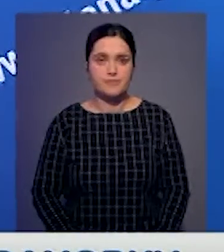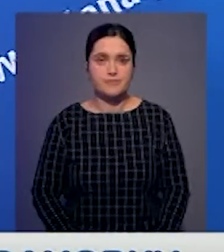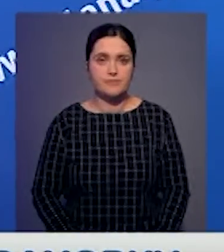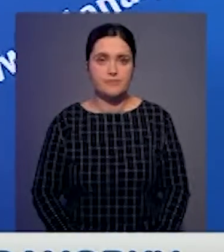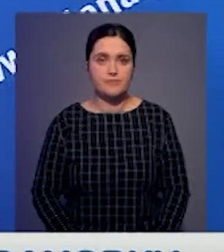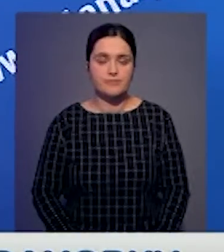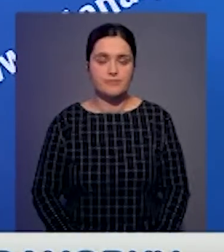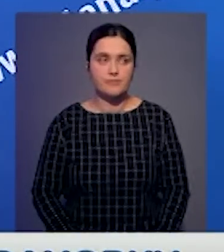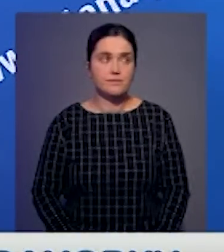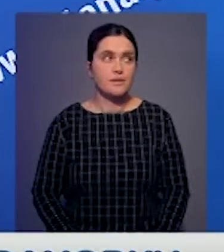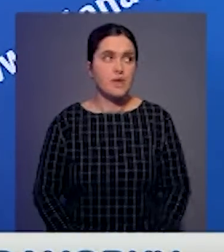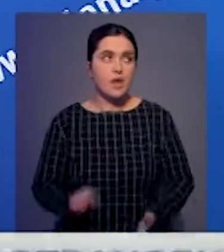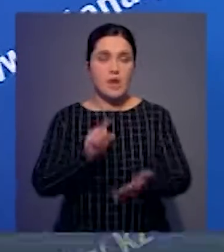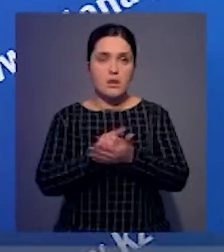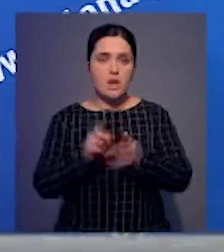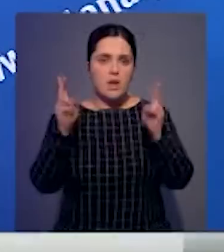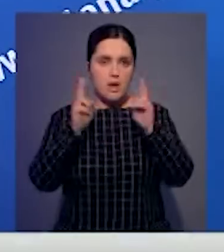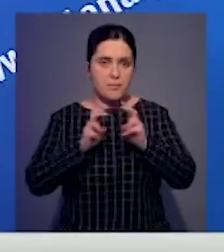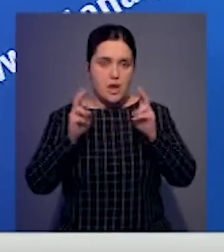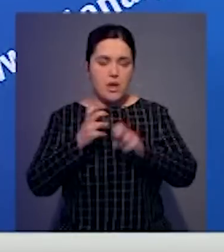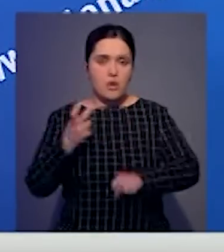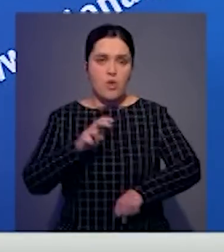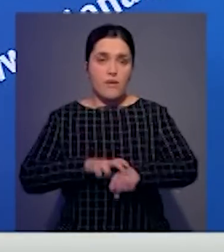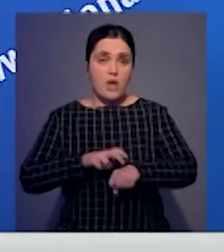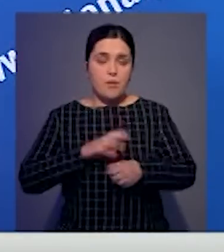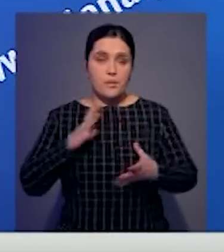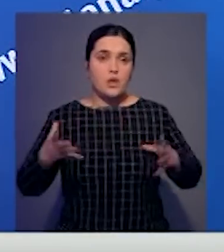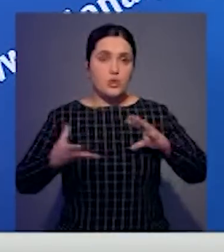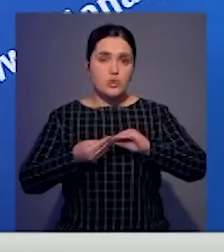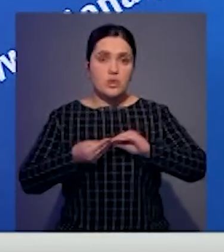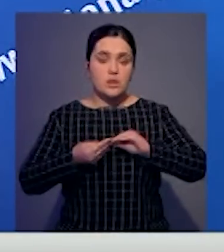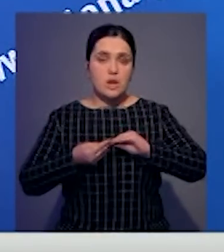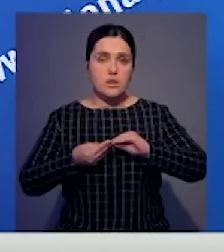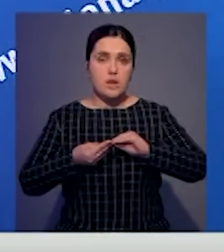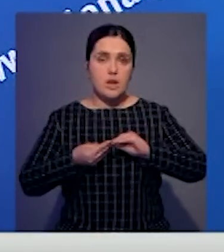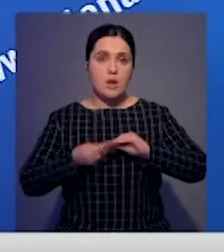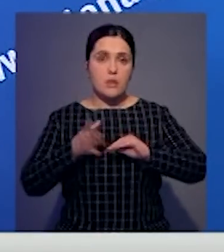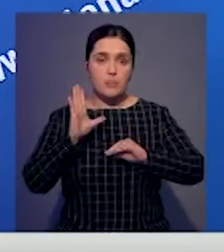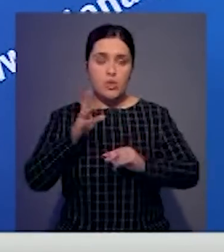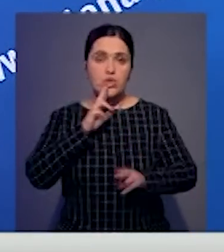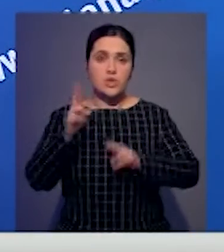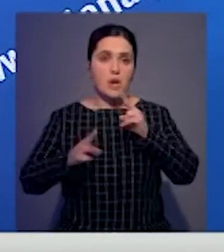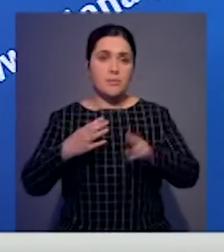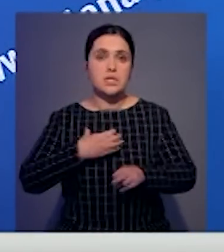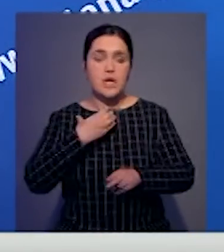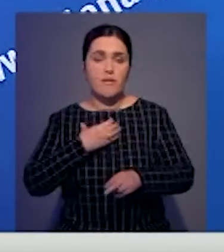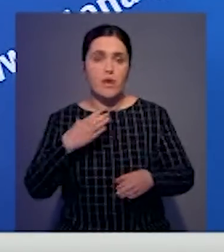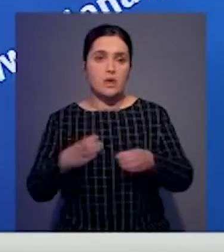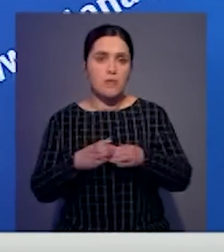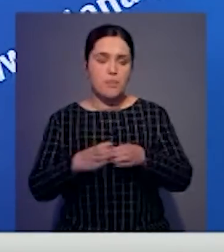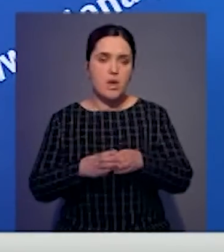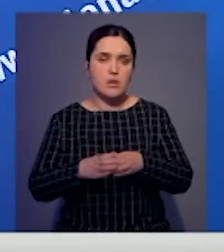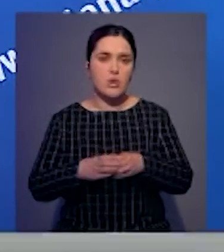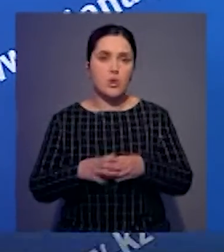Должна пройти медэкспертиза, и по результатам уже будем обращаться в страховую компанию, там ущерб, все остальное, то есть это